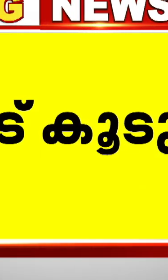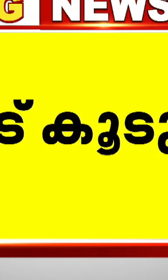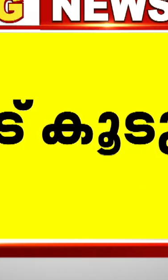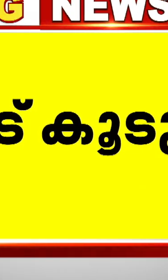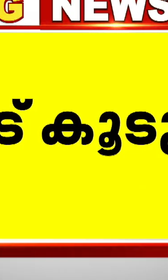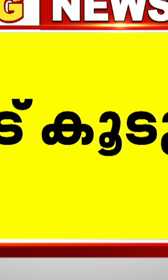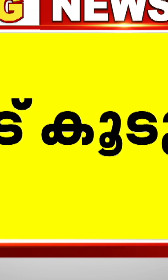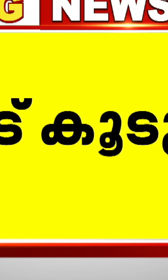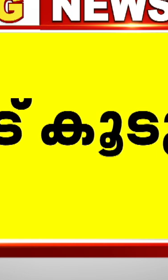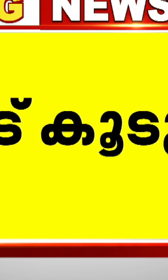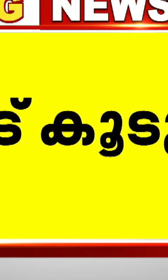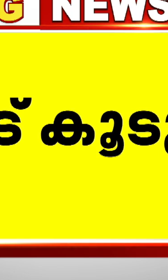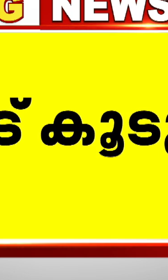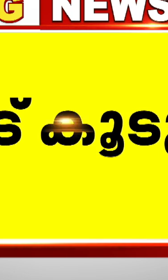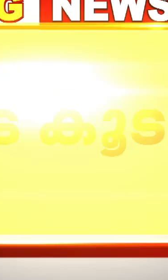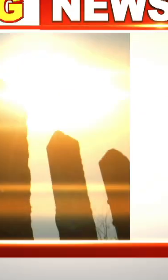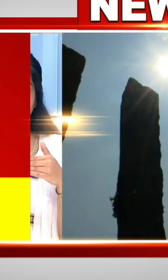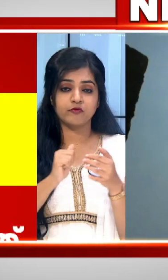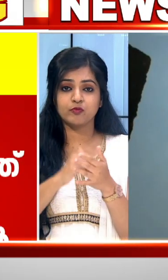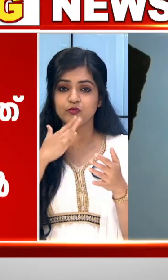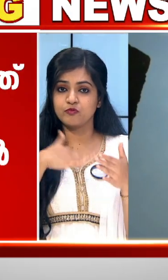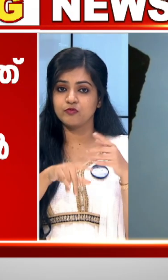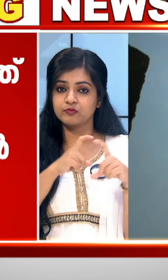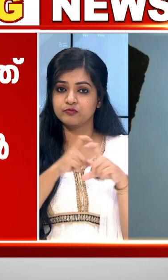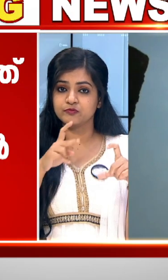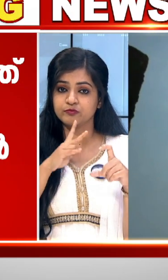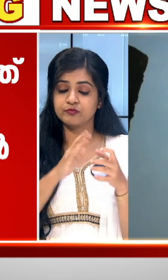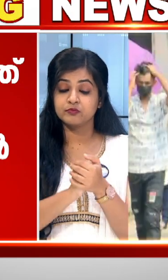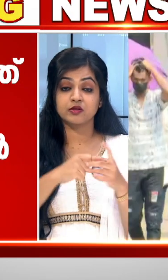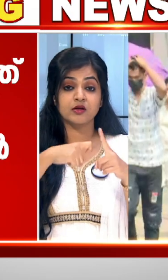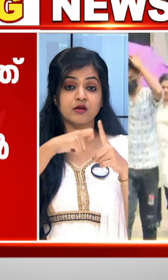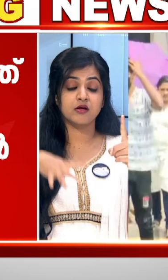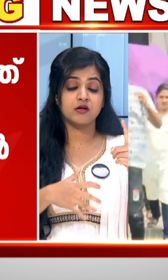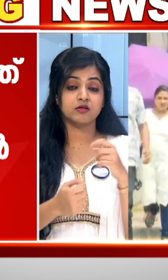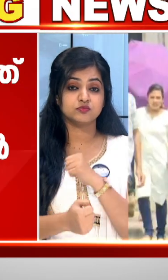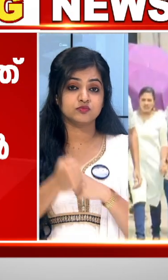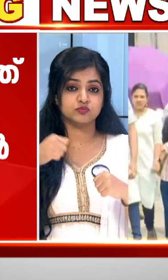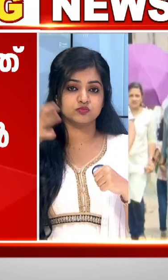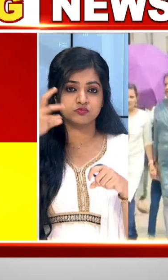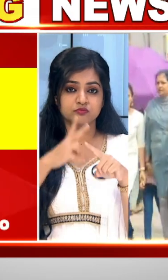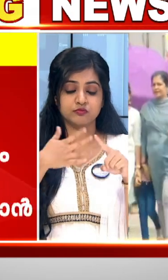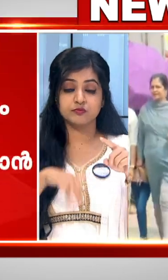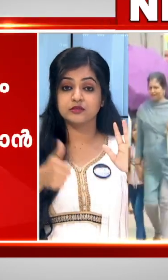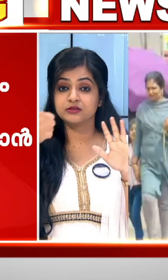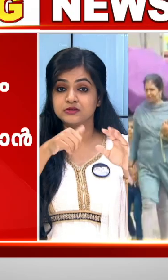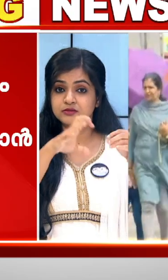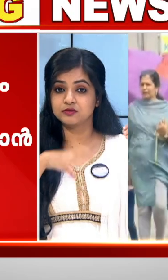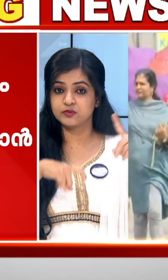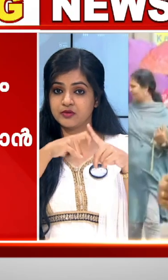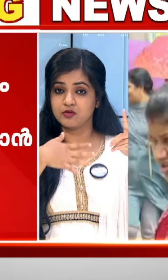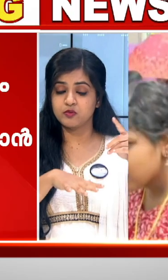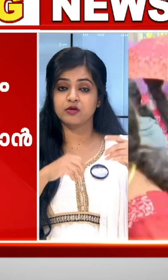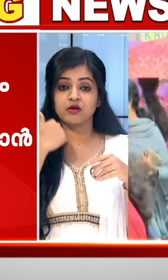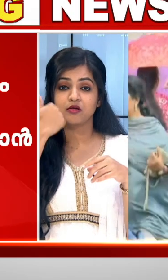ഇപ്പോൾ സാധാരണ നിലയിൽ തുടരുന്നതായും ഈ പ്രവചനത്തിൽ വ്യക്തമാക്കുന്നുണ്ട്. എന്താണെങ്കിലും സംസ്ഥാനത്ത് കനത്ത ചൂട് തുടരുന്നുണ്ട്. ഇന്ന് 6 ജില്ലകളിലും യെല്ലോ മുന്നറിയിപ്പ് നൽകിയിട്ടുണ്ട്.